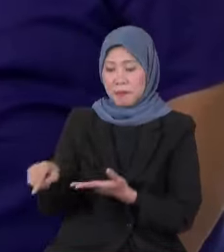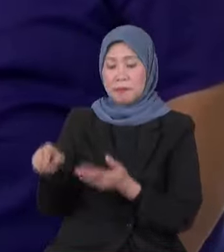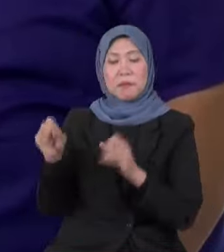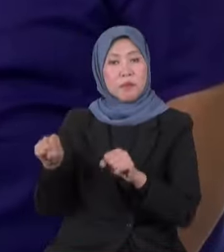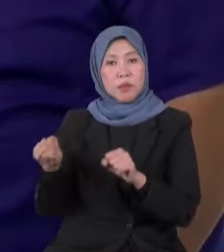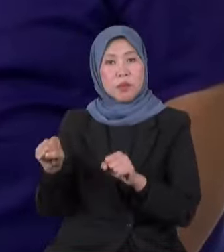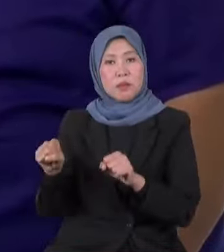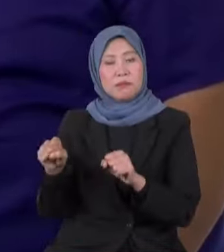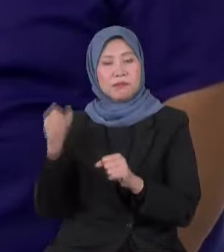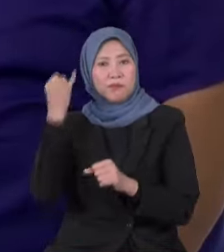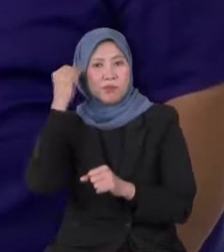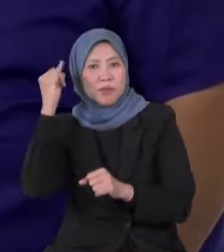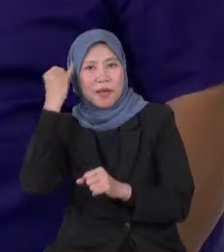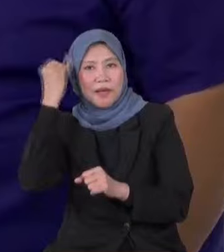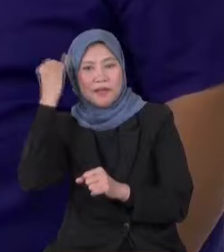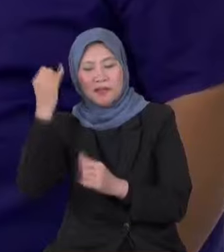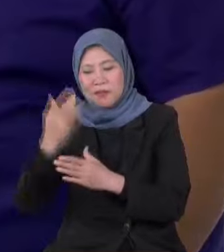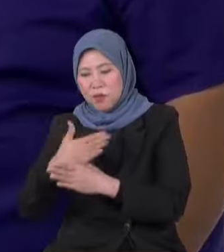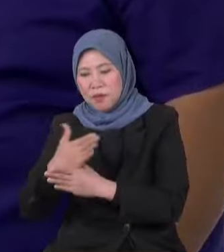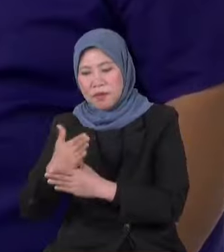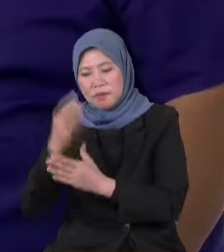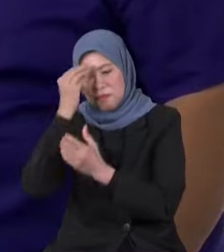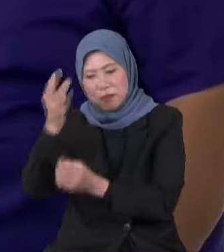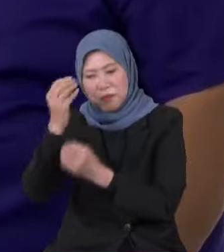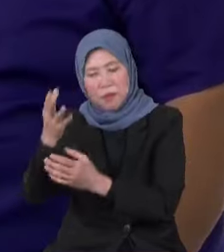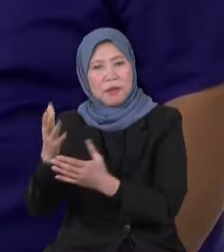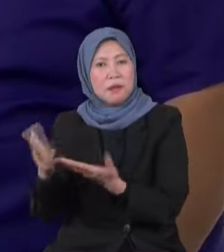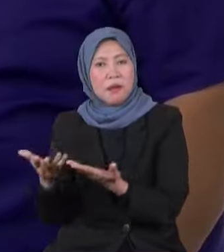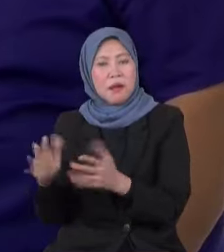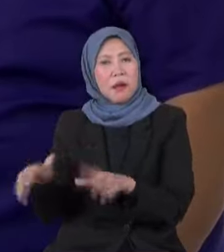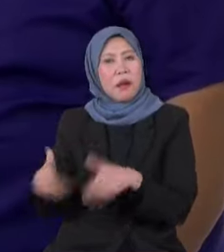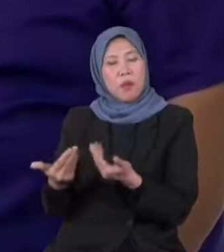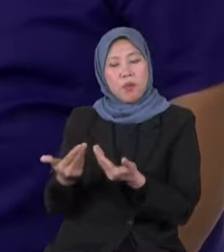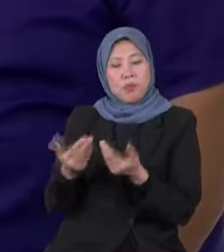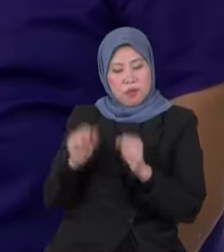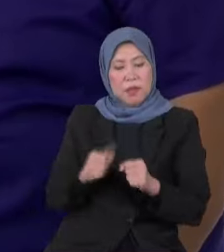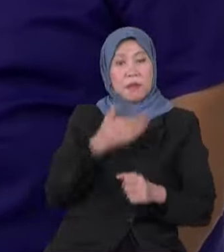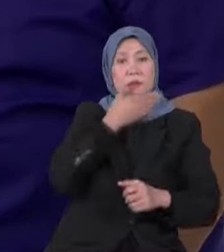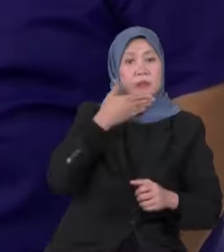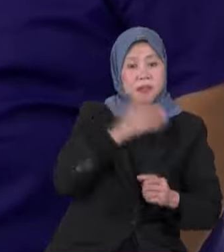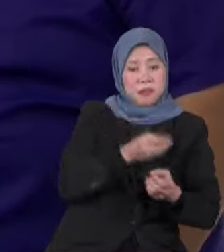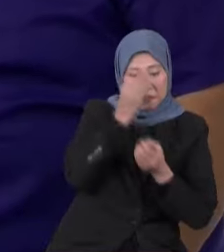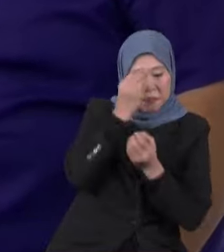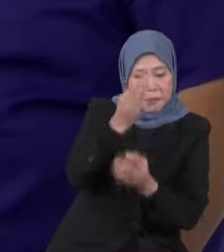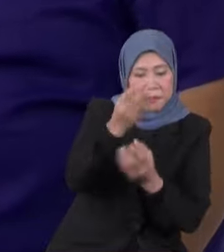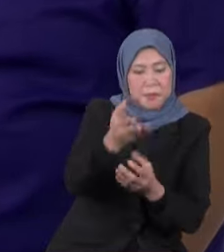boleh berbuat demikian? Ada nak sampaikan maklumat, nak berikan idea tu, bagaimana mereka boleh salurkan?